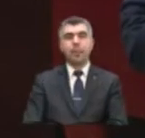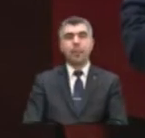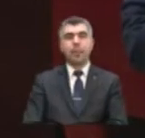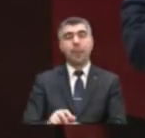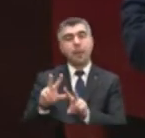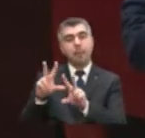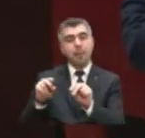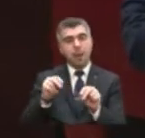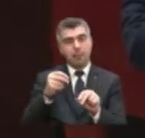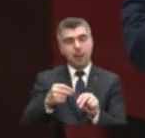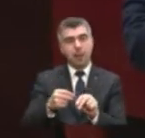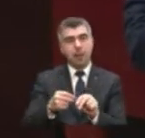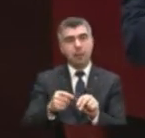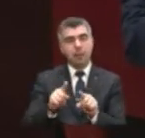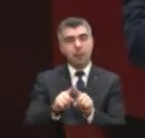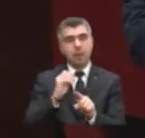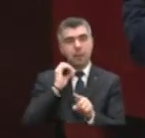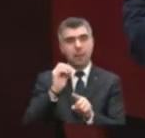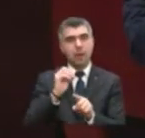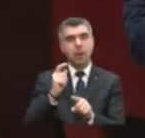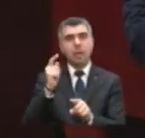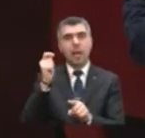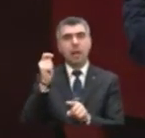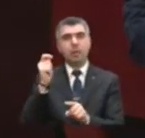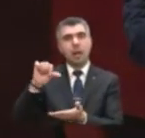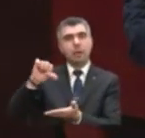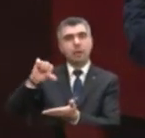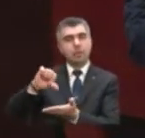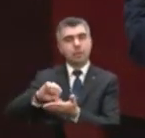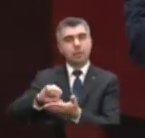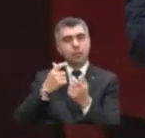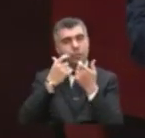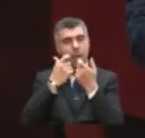شابهه المنطقات الشماليه اللي كنشوفوها والتطور اللي كنشوفوا فيها الان.